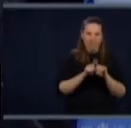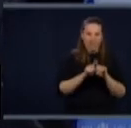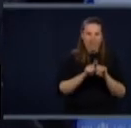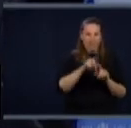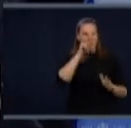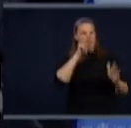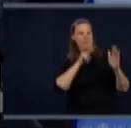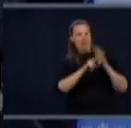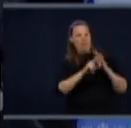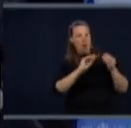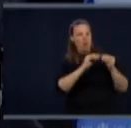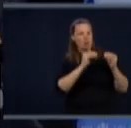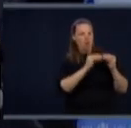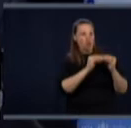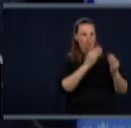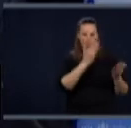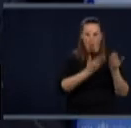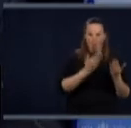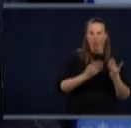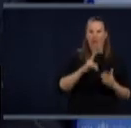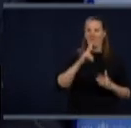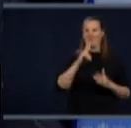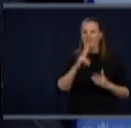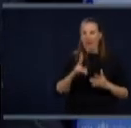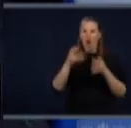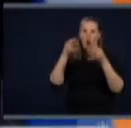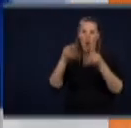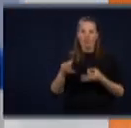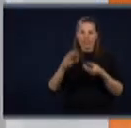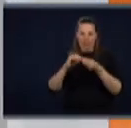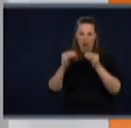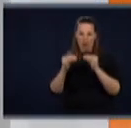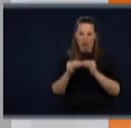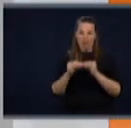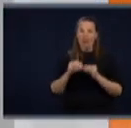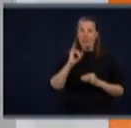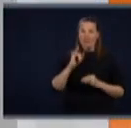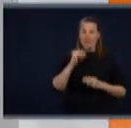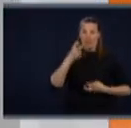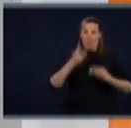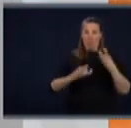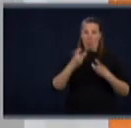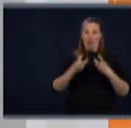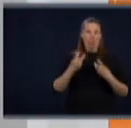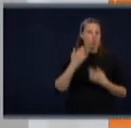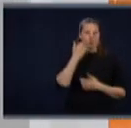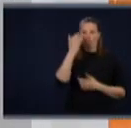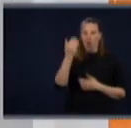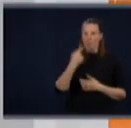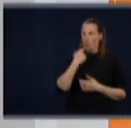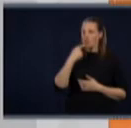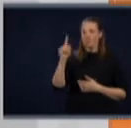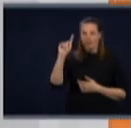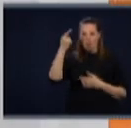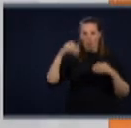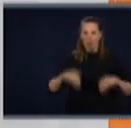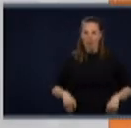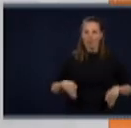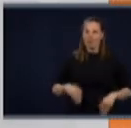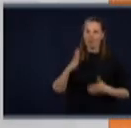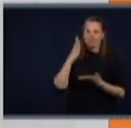nouvelles données, et puis je ne me gênerai pas pour dire au premier ministre qu'il faut revenir en arrière, mais j'ai besoin aussi de la collaboration de